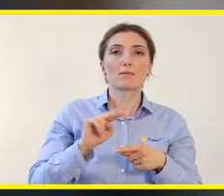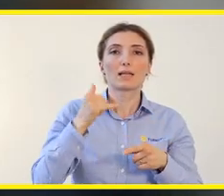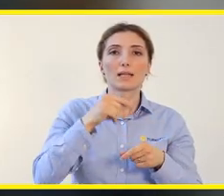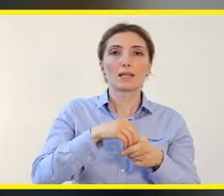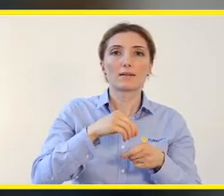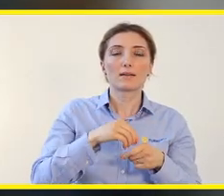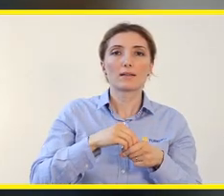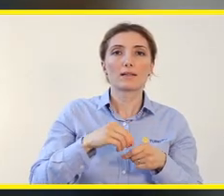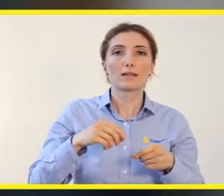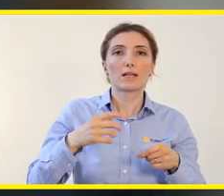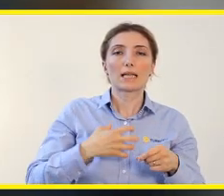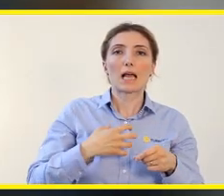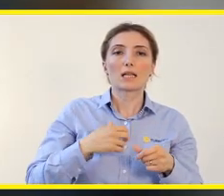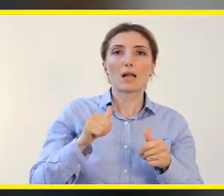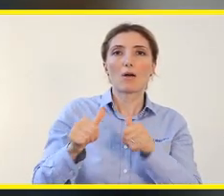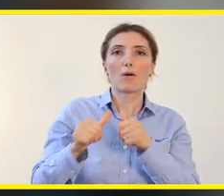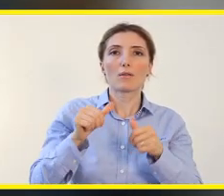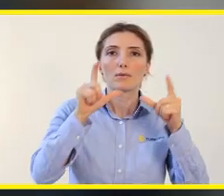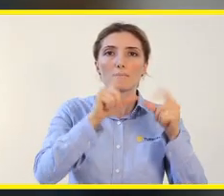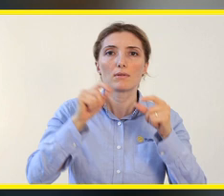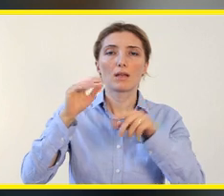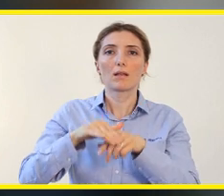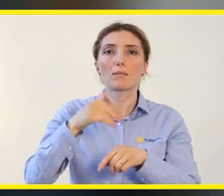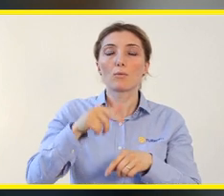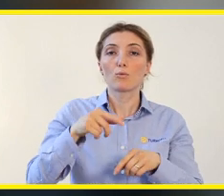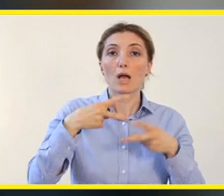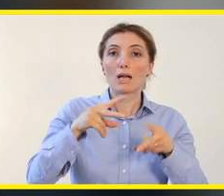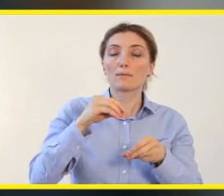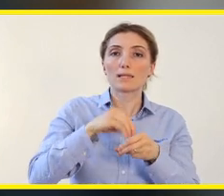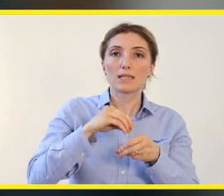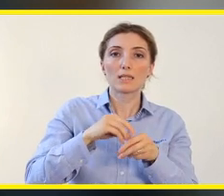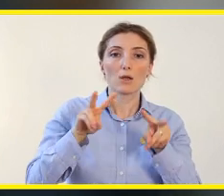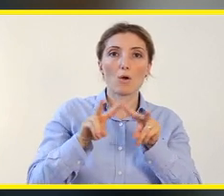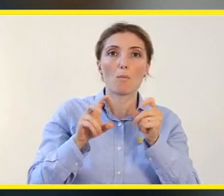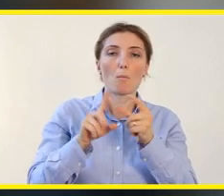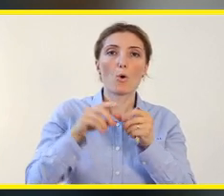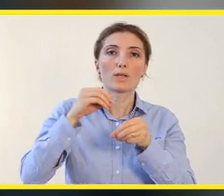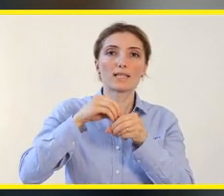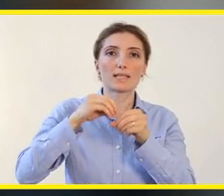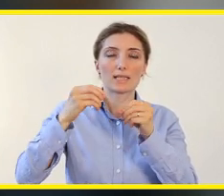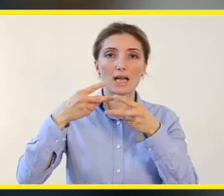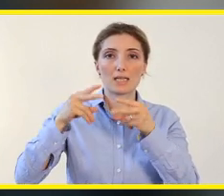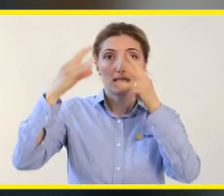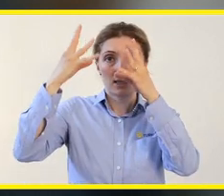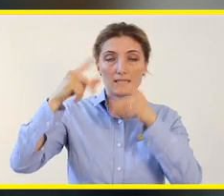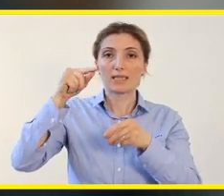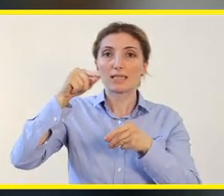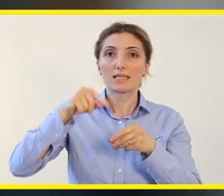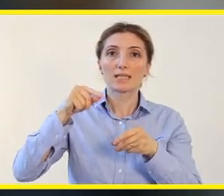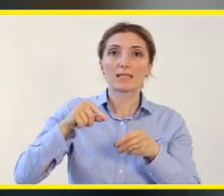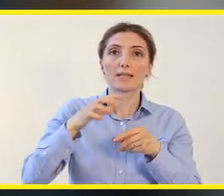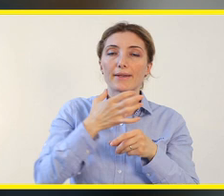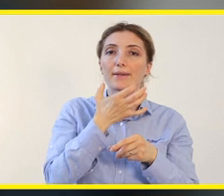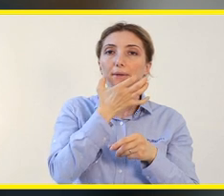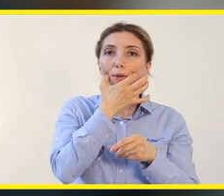T60'ınız gülümseme yakaladığı anda otomatik çekim yapabilir. Bu özelliği aktifleştirmek için mod tuşunu tıklayarak açılan